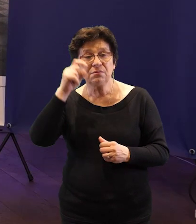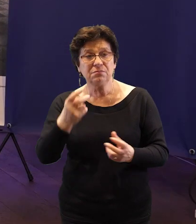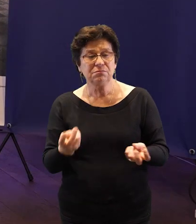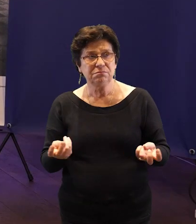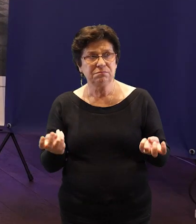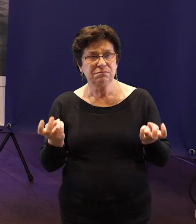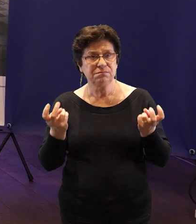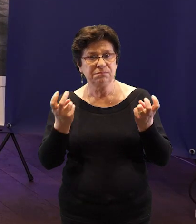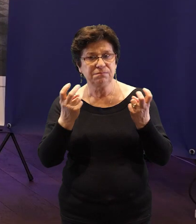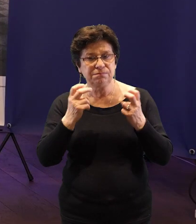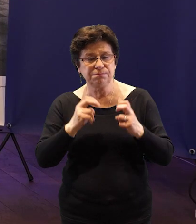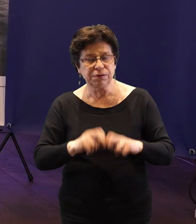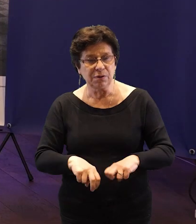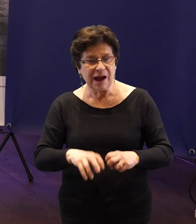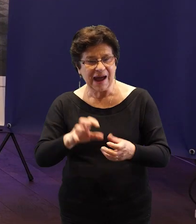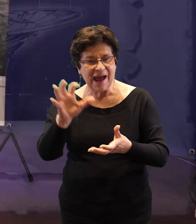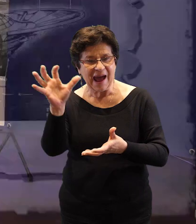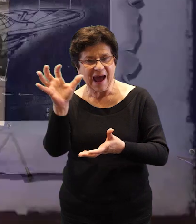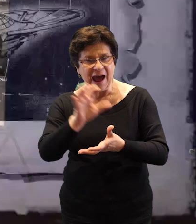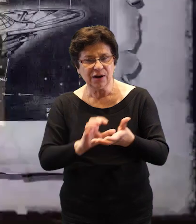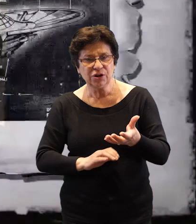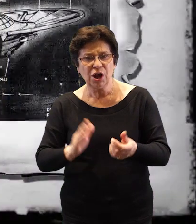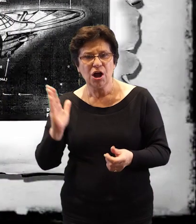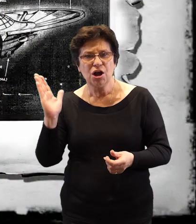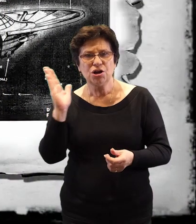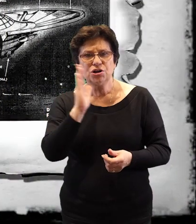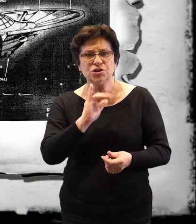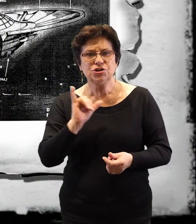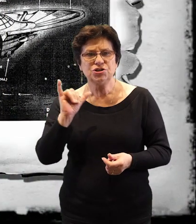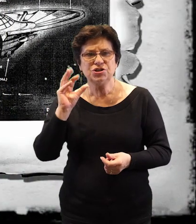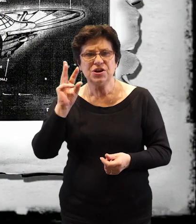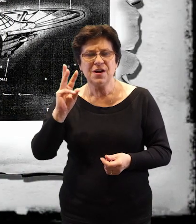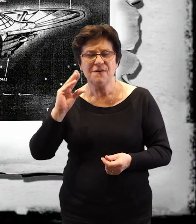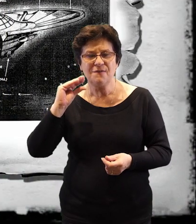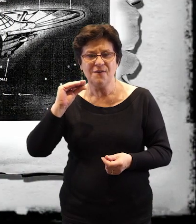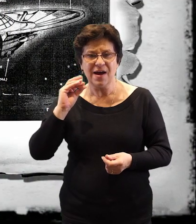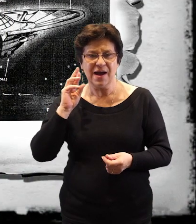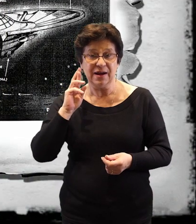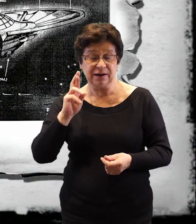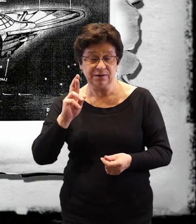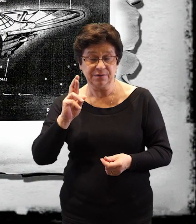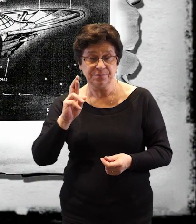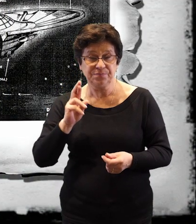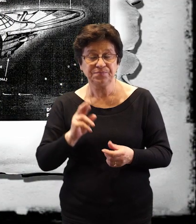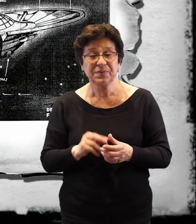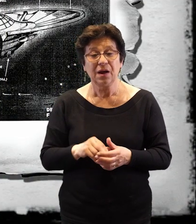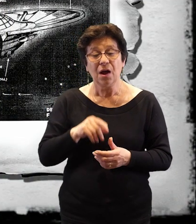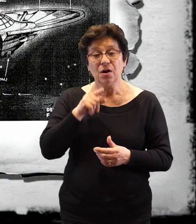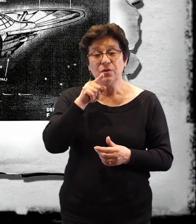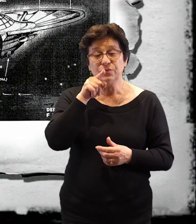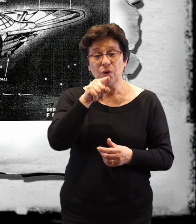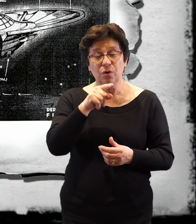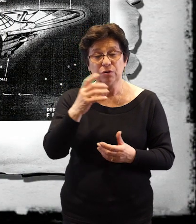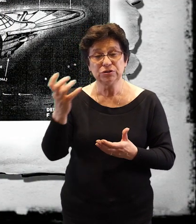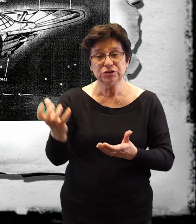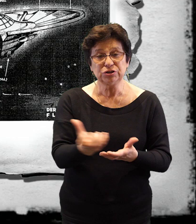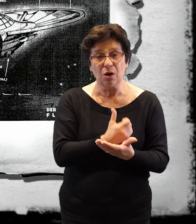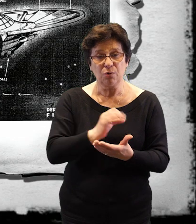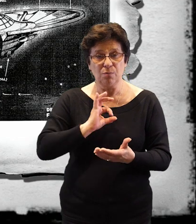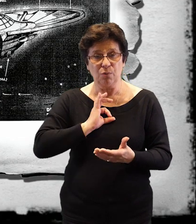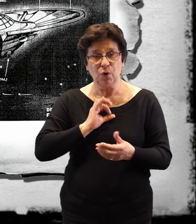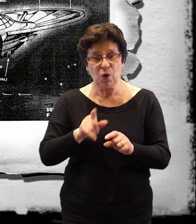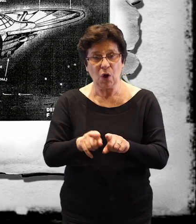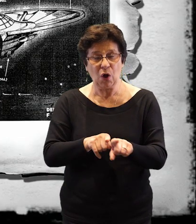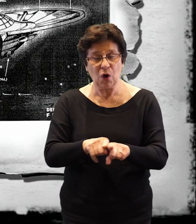się pierwszy artykuł z Rudolfem Schieverem. To jest ten, który zdobył dla mnie kolega, który mieszkał i który pojechał do Berlina. To jest właśnie